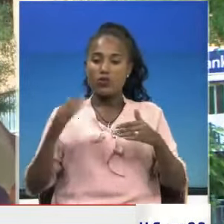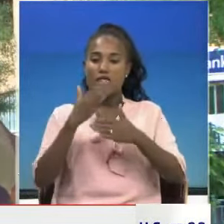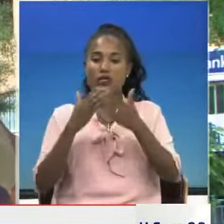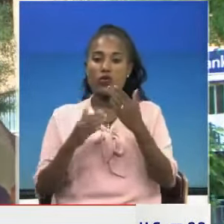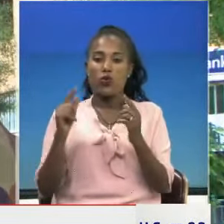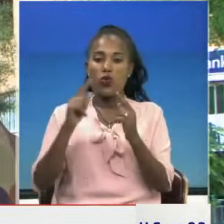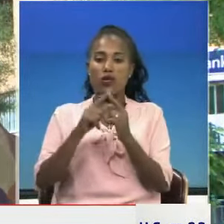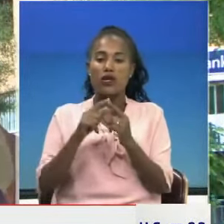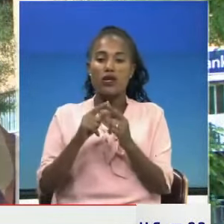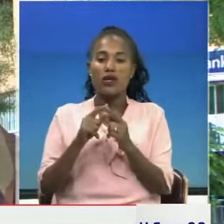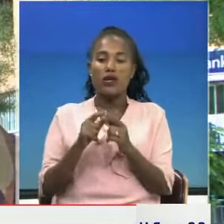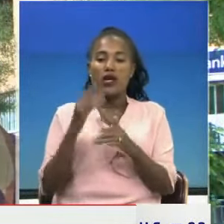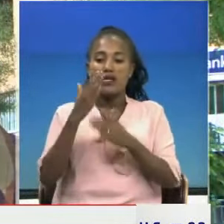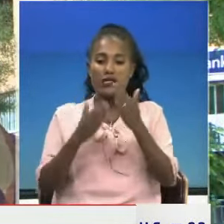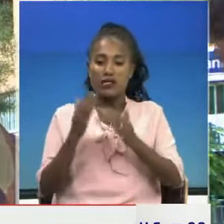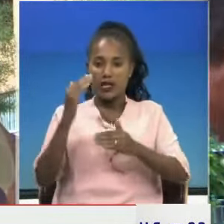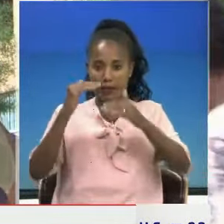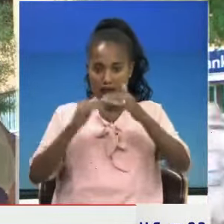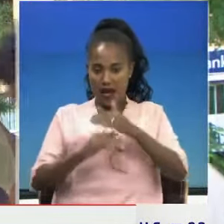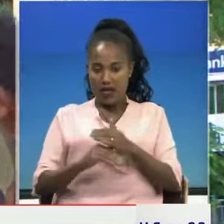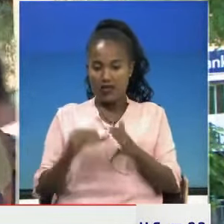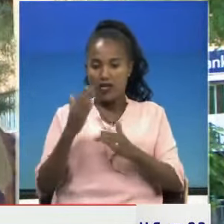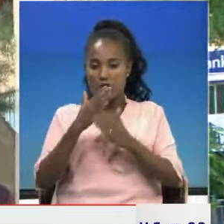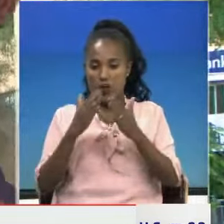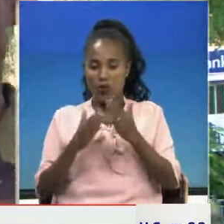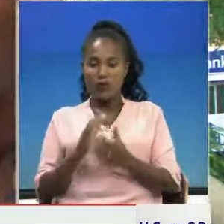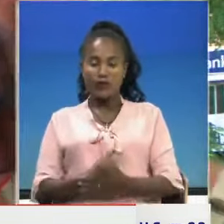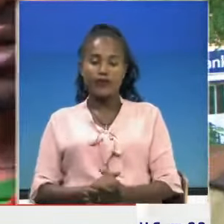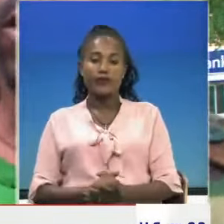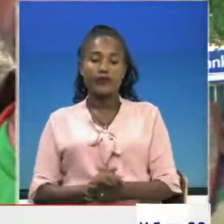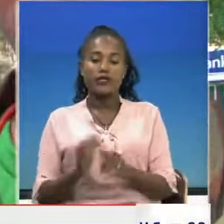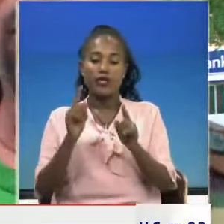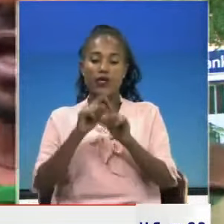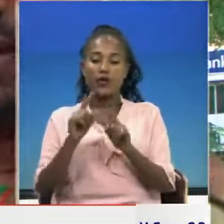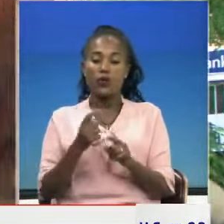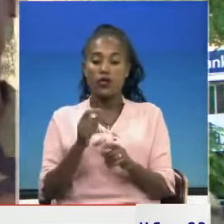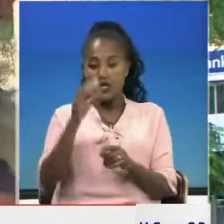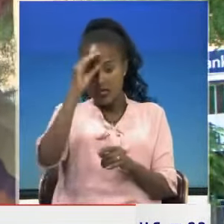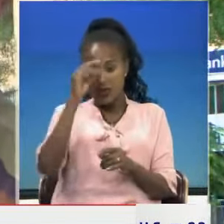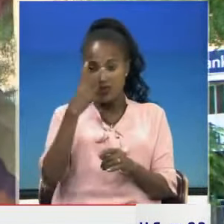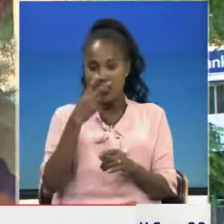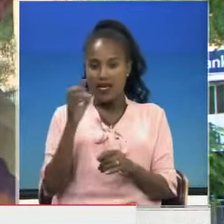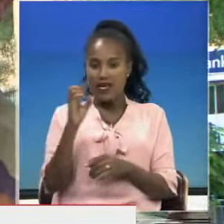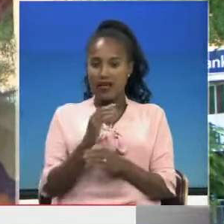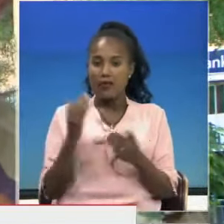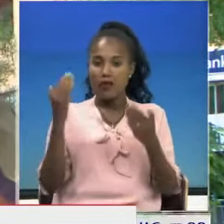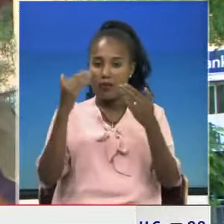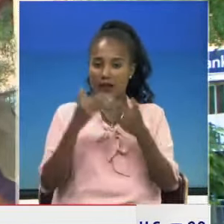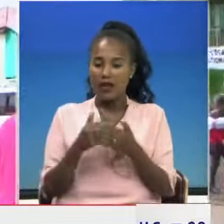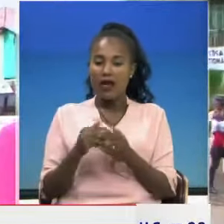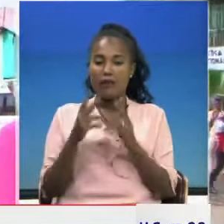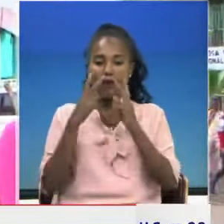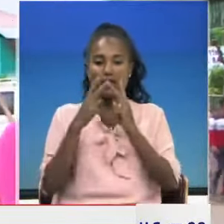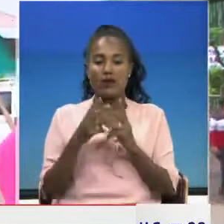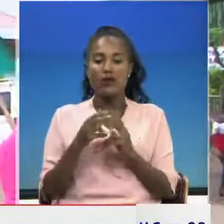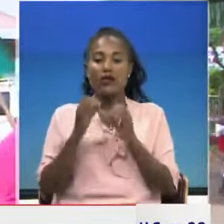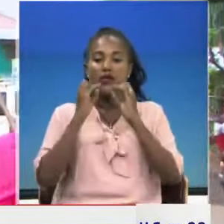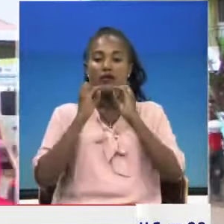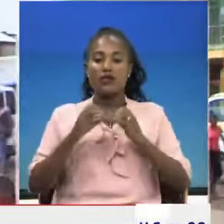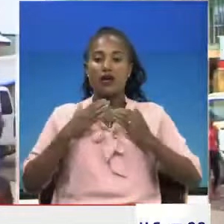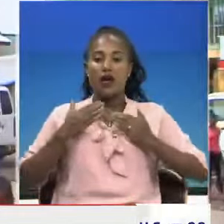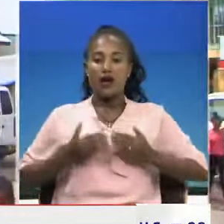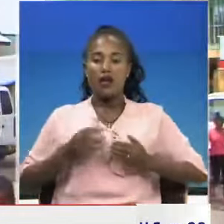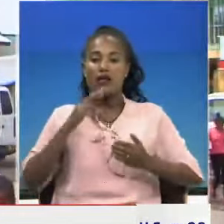ተደራጅተው ወደ አደረጃጀት ገብተና ላይ ተደራጅተው ልዩ የሆነ ሰው ሲያይ ቀንም ሆነ ማታ ለሚመለከተው የጸጥታ